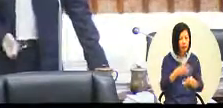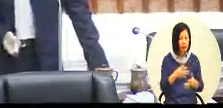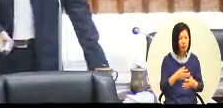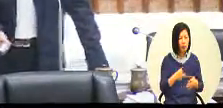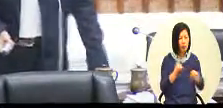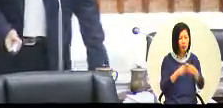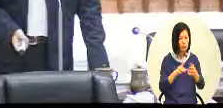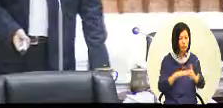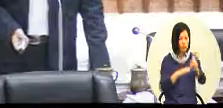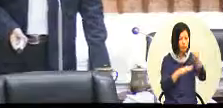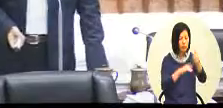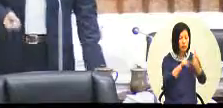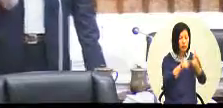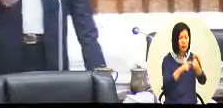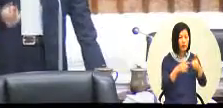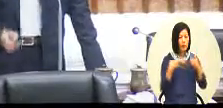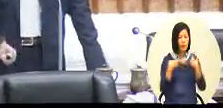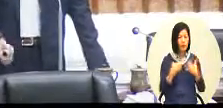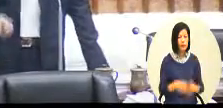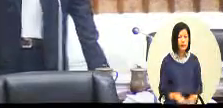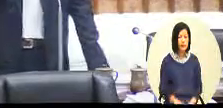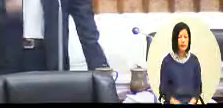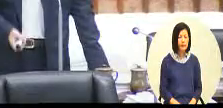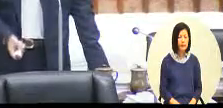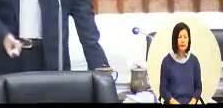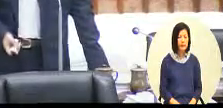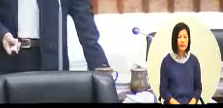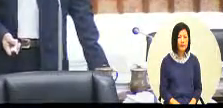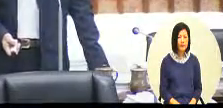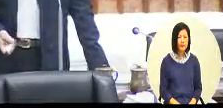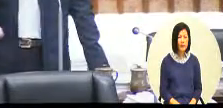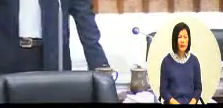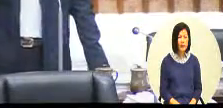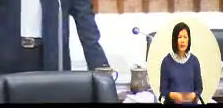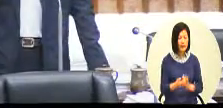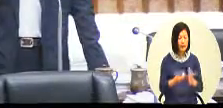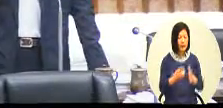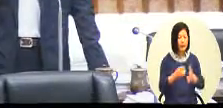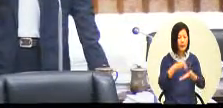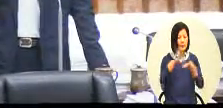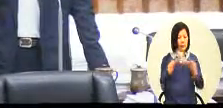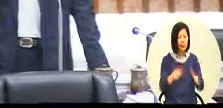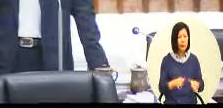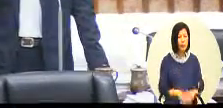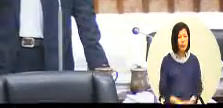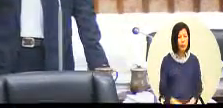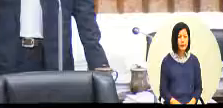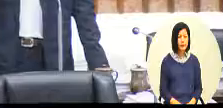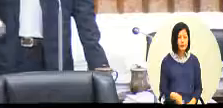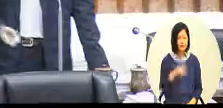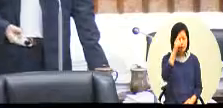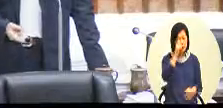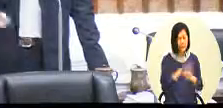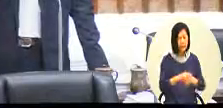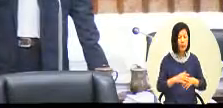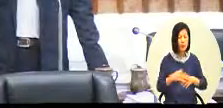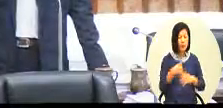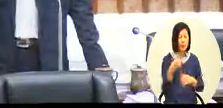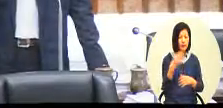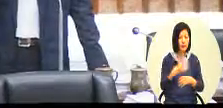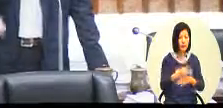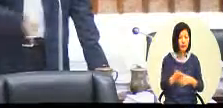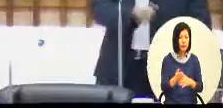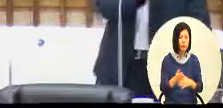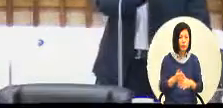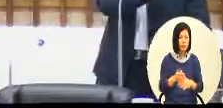坐。那个市长刚刚也提到，从我们这个黄埔新村排版定案一直